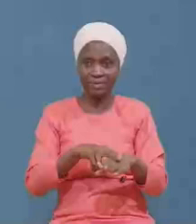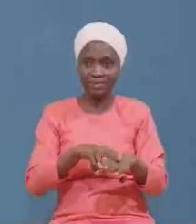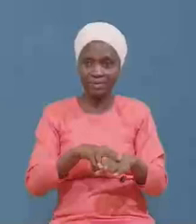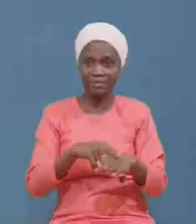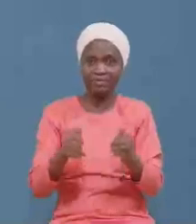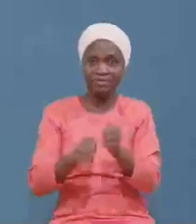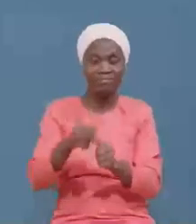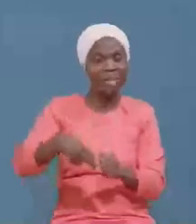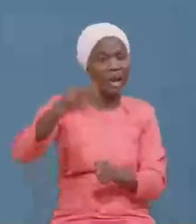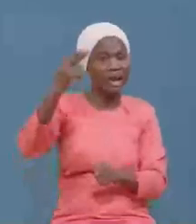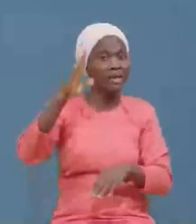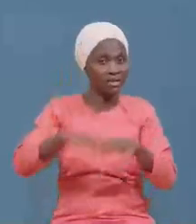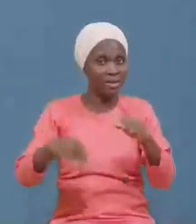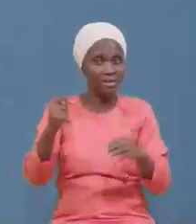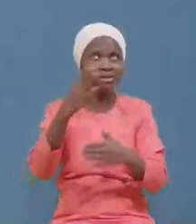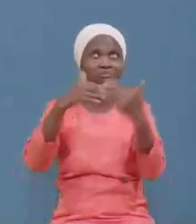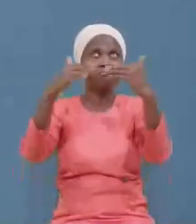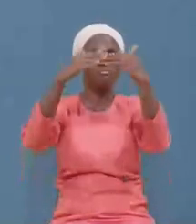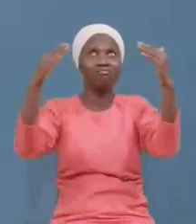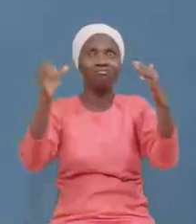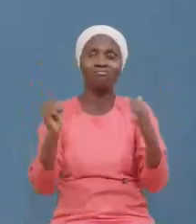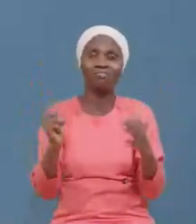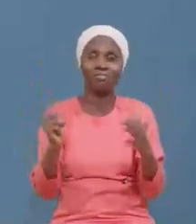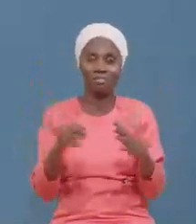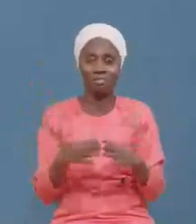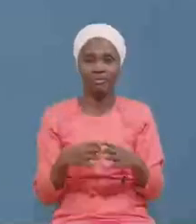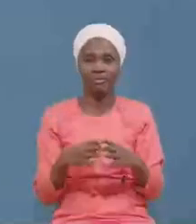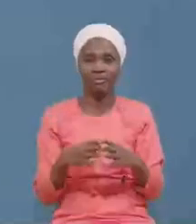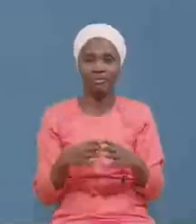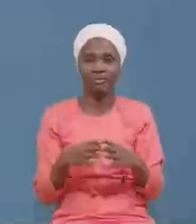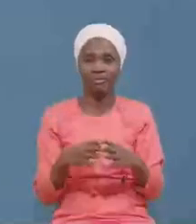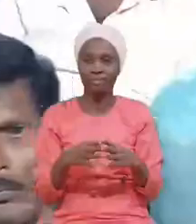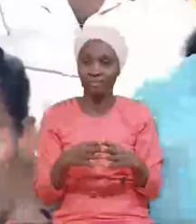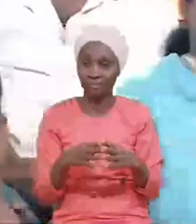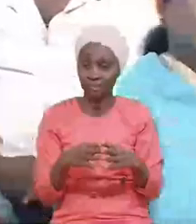plus élevé que les cieux, ce Christ,